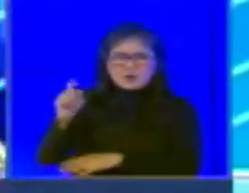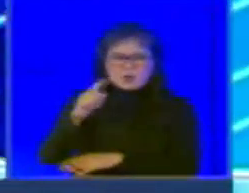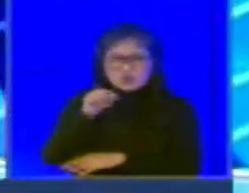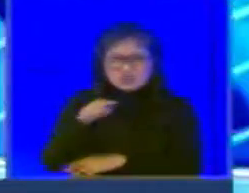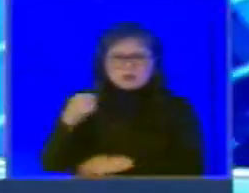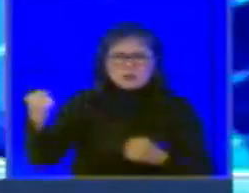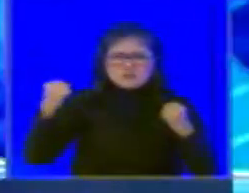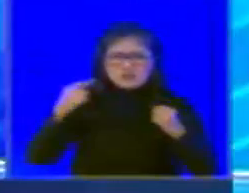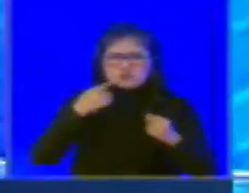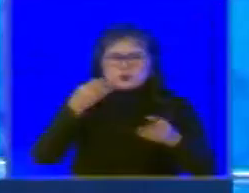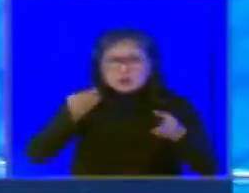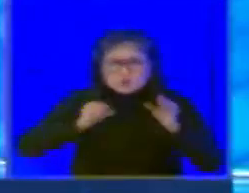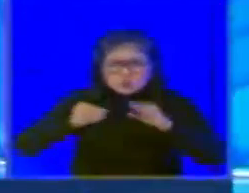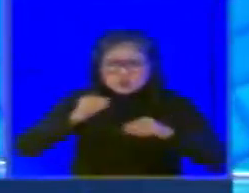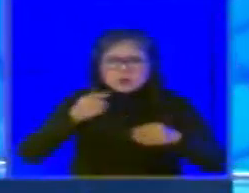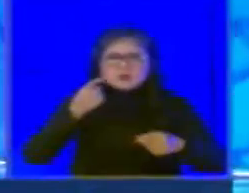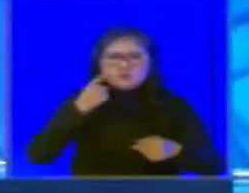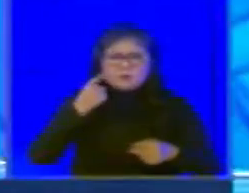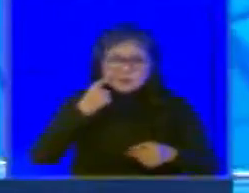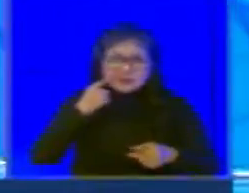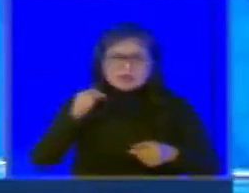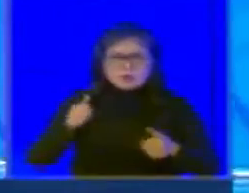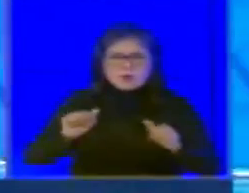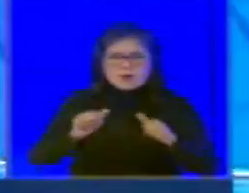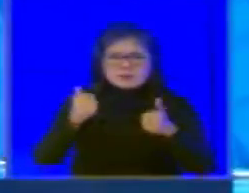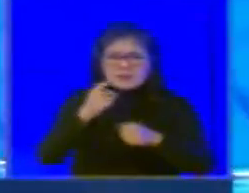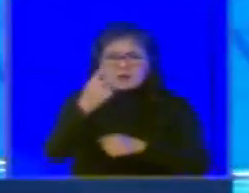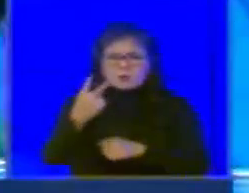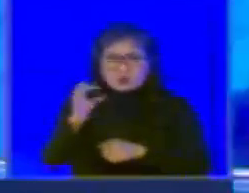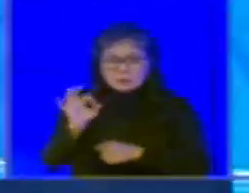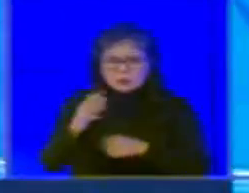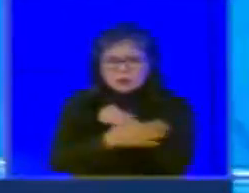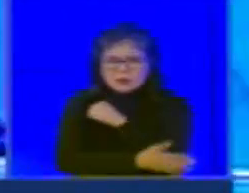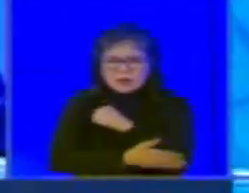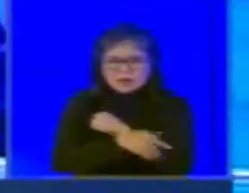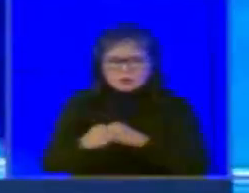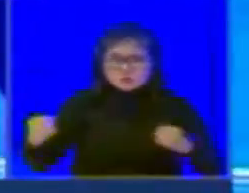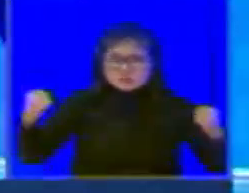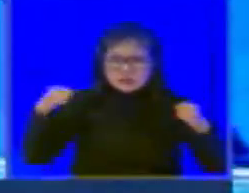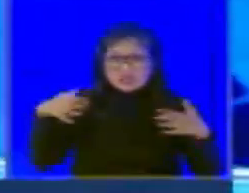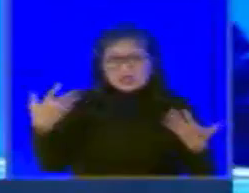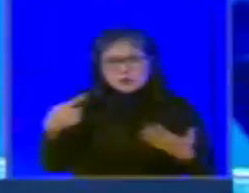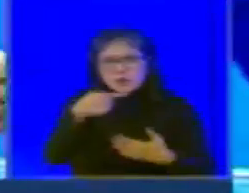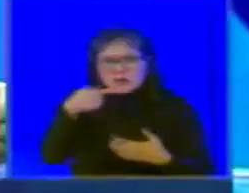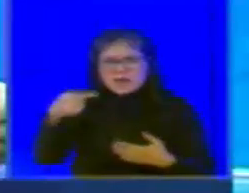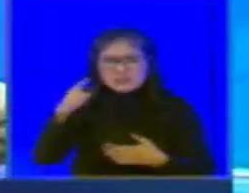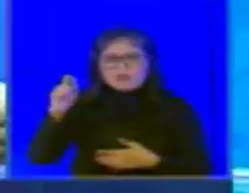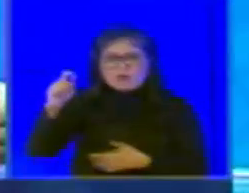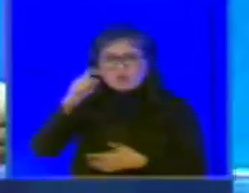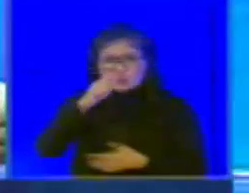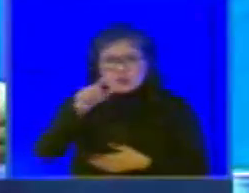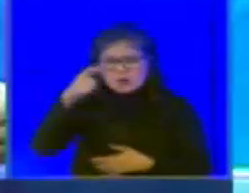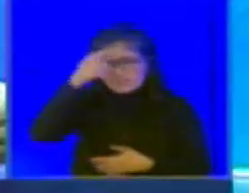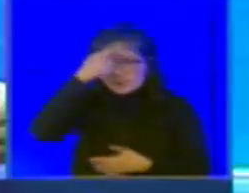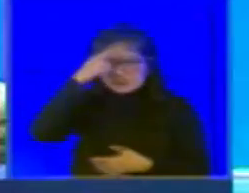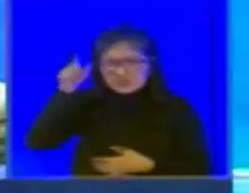kesehatan dan uji laboratorium. Hasilnya, ke-20 warga dinyatakan sehat atau negatif corona. Seorang pasien di Padang,